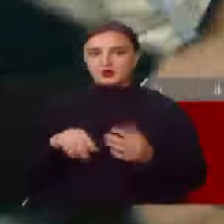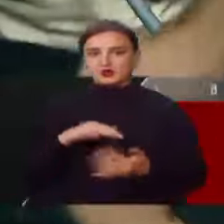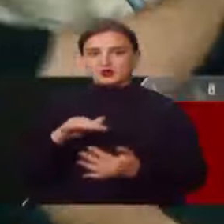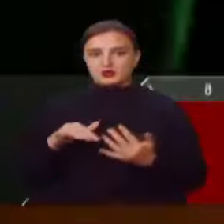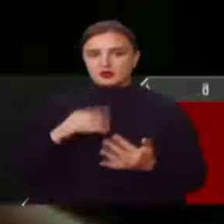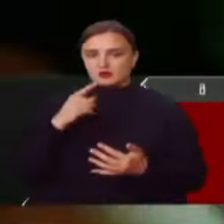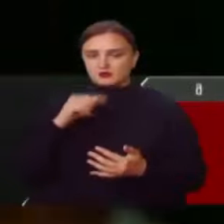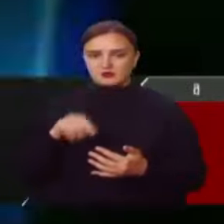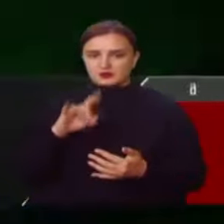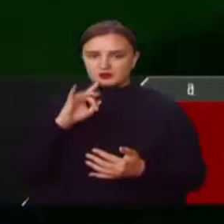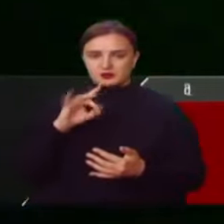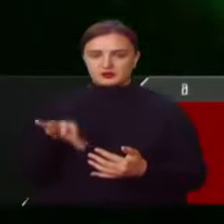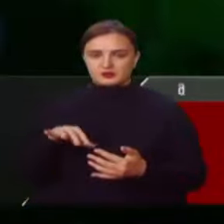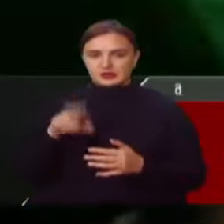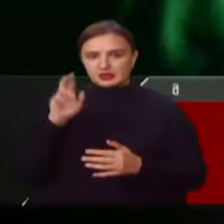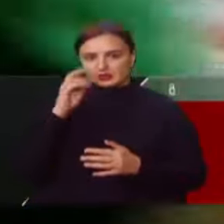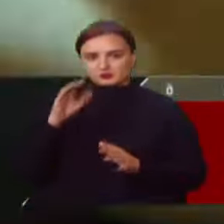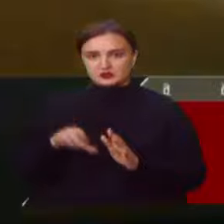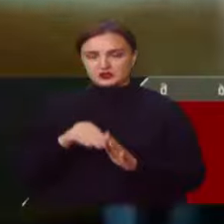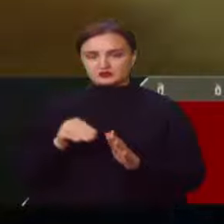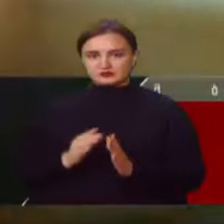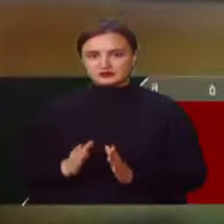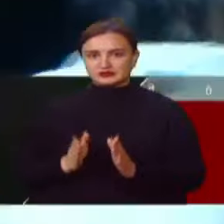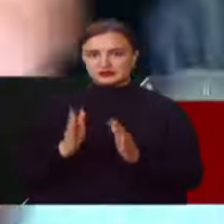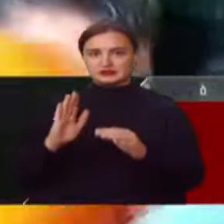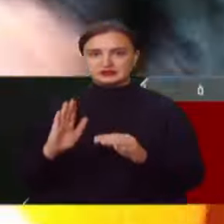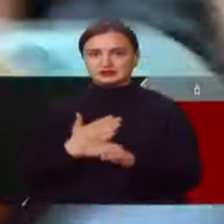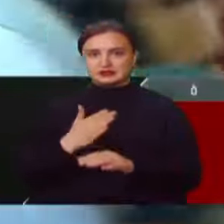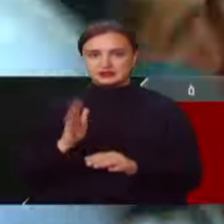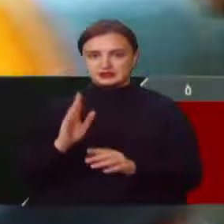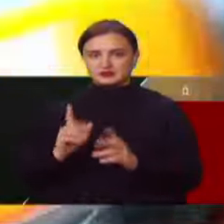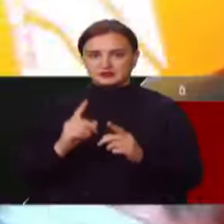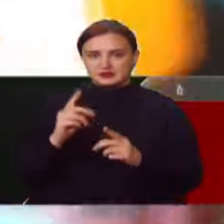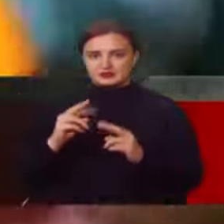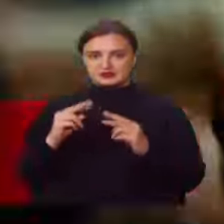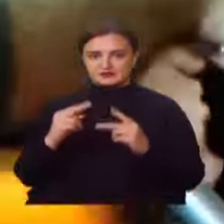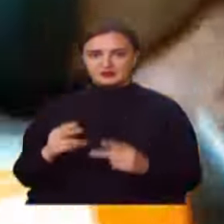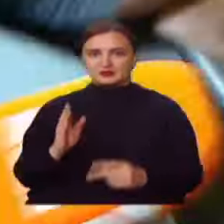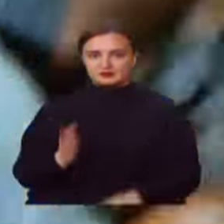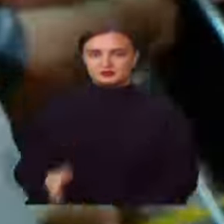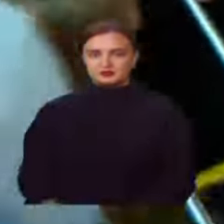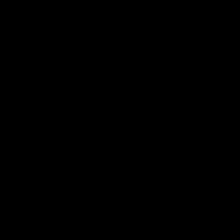არ ადასტურებენ და ხელისუფლების არჩევნების გზით ცვლილებაზე აკეთებენ აქცენტს.